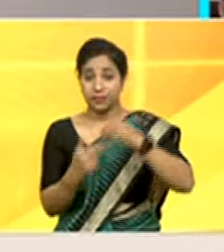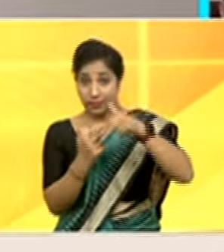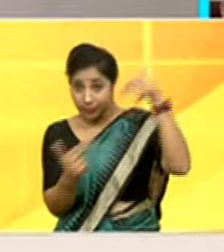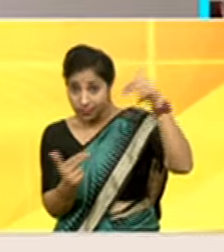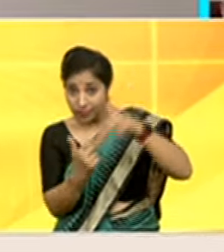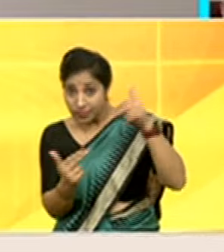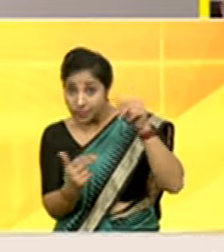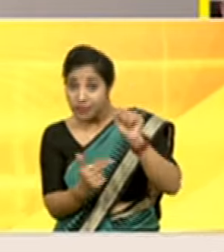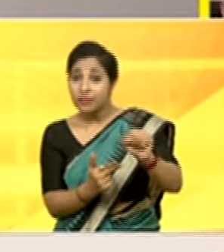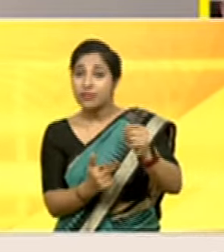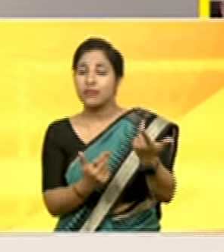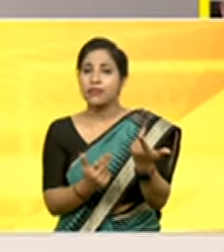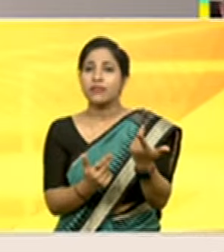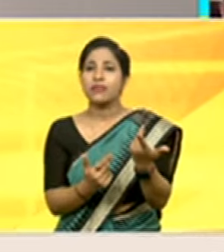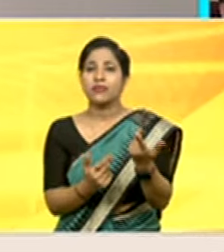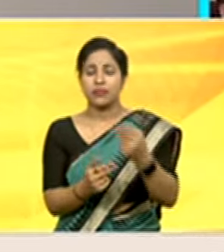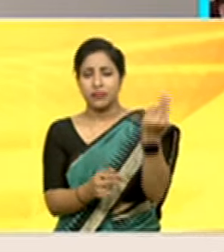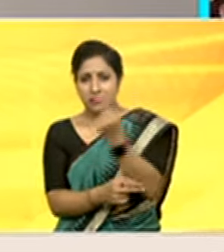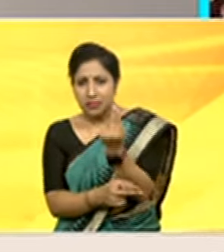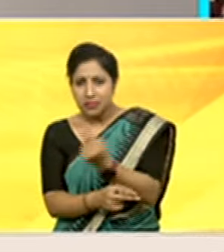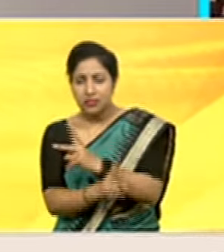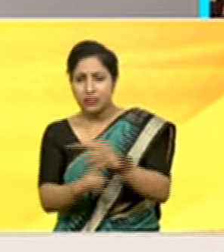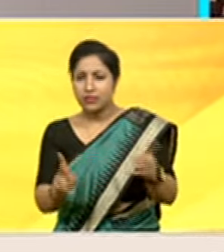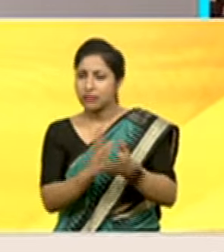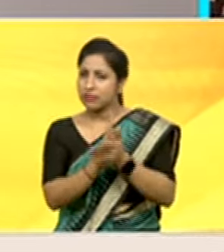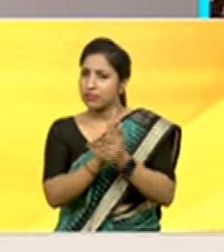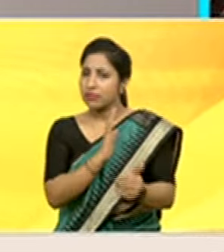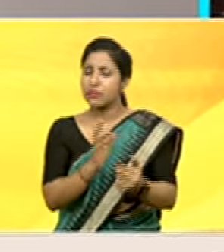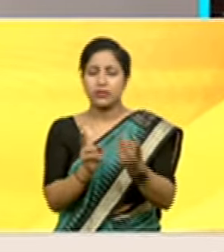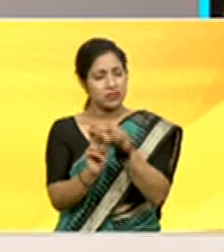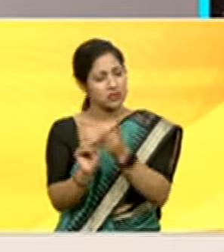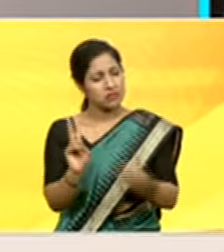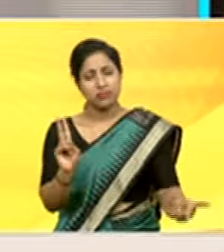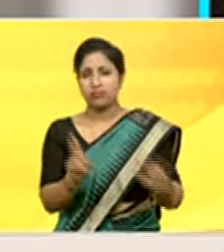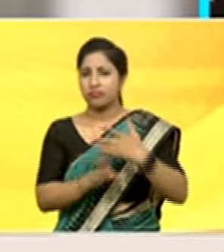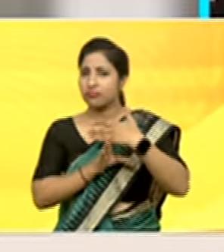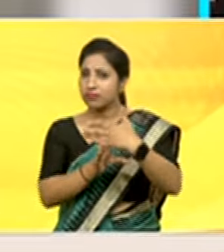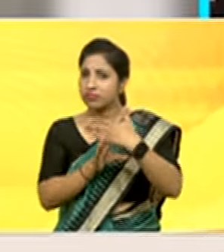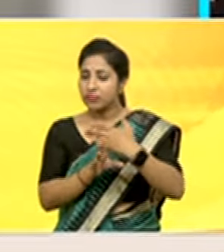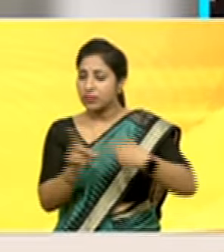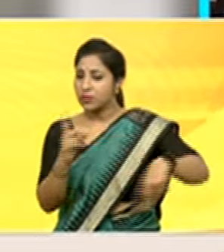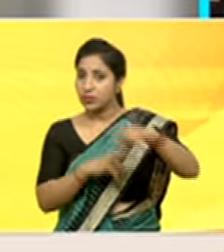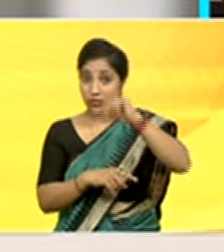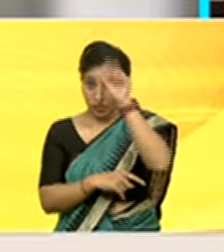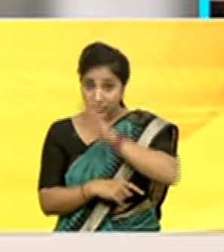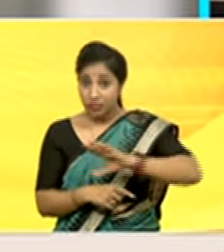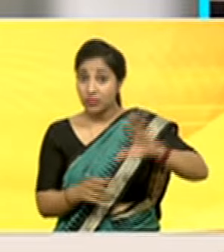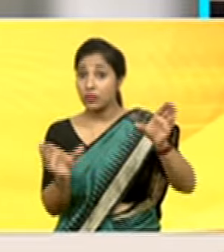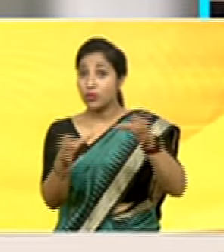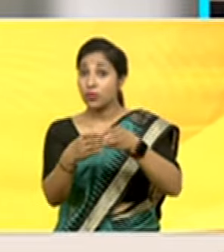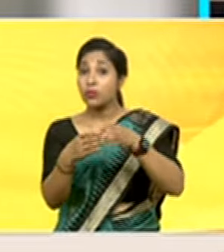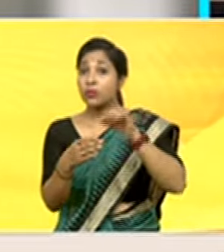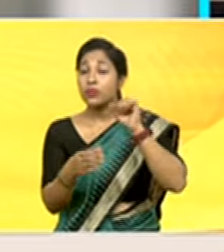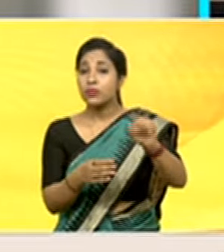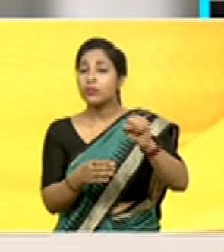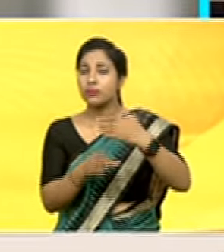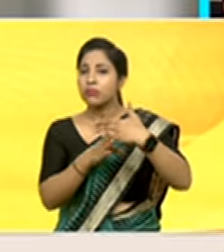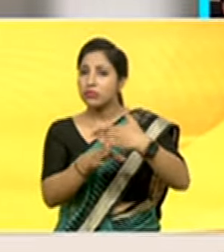में और कला जगत से जूड़ी चर्चाएं वहां भारतिय समुदाय के बीच